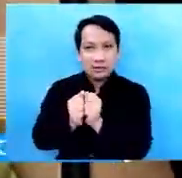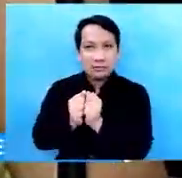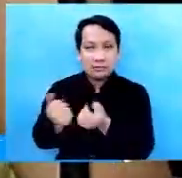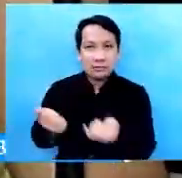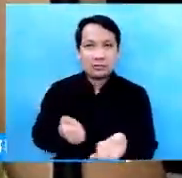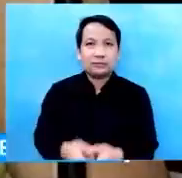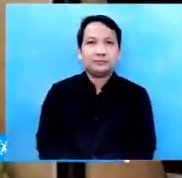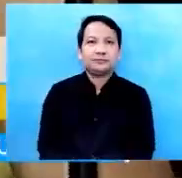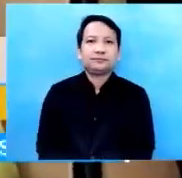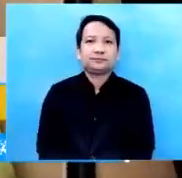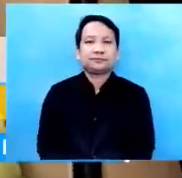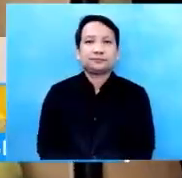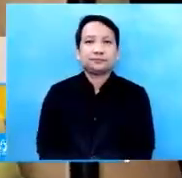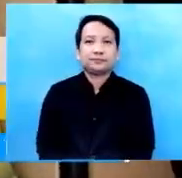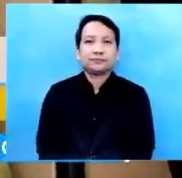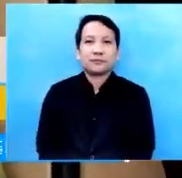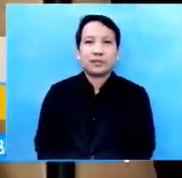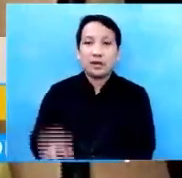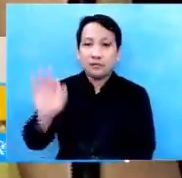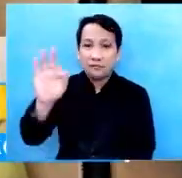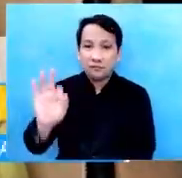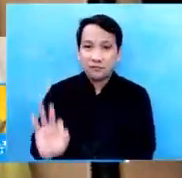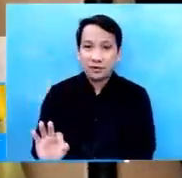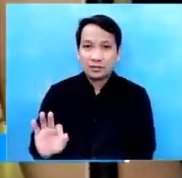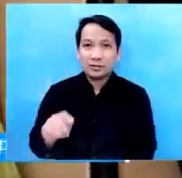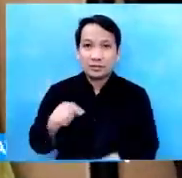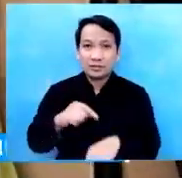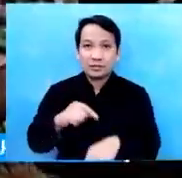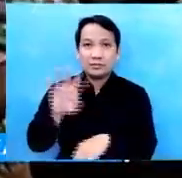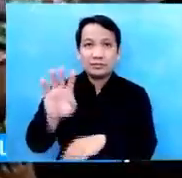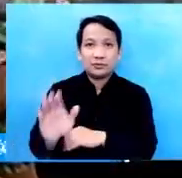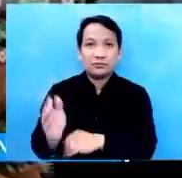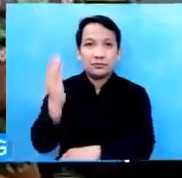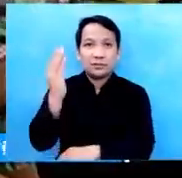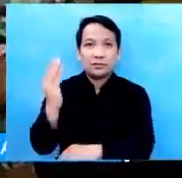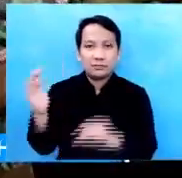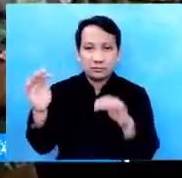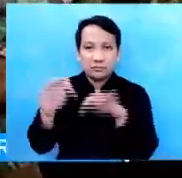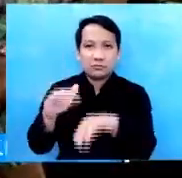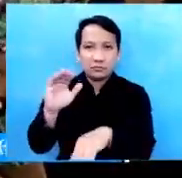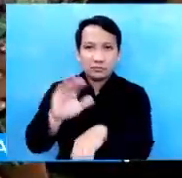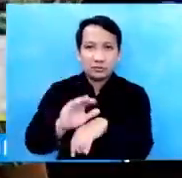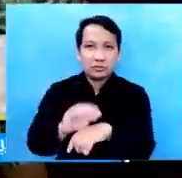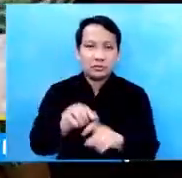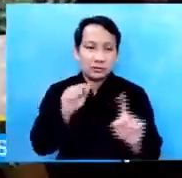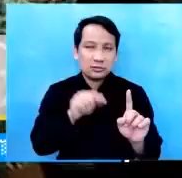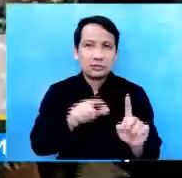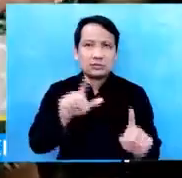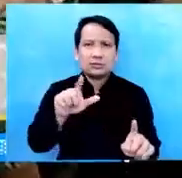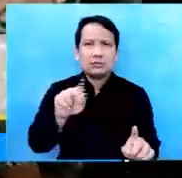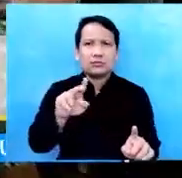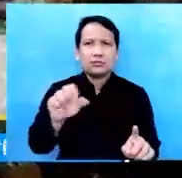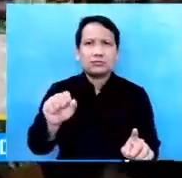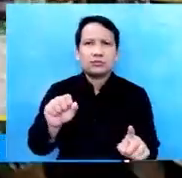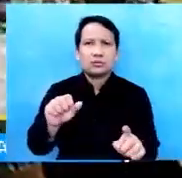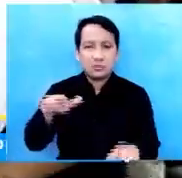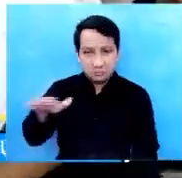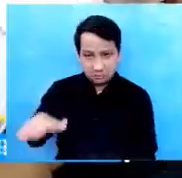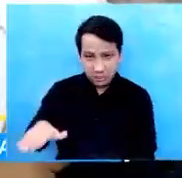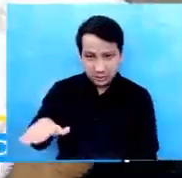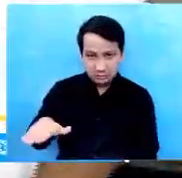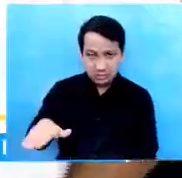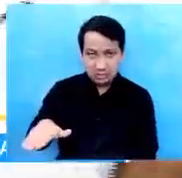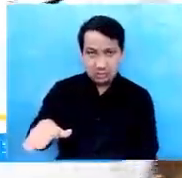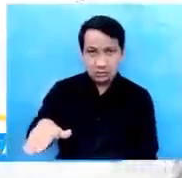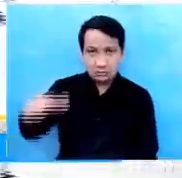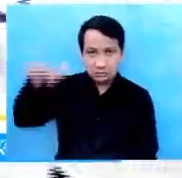po ako nagsisimba dito, every Friday din po, alas 4 ng umaga po. Si Louie Pablo naman maliit pa lang daw nagsisimba na siya sa